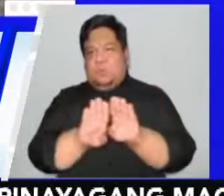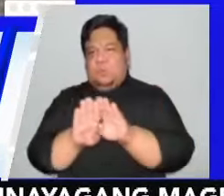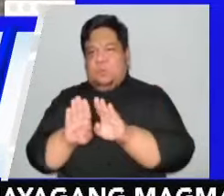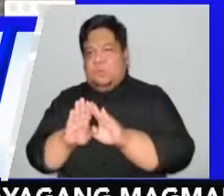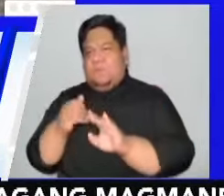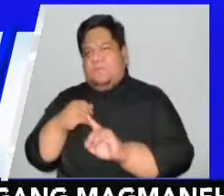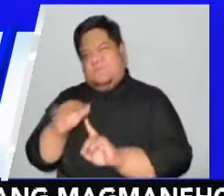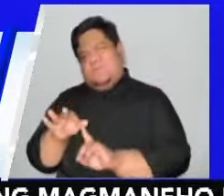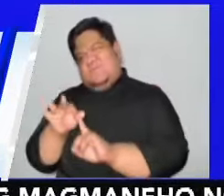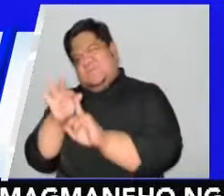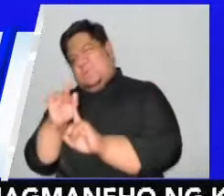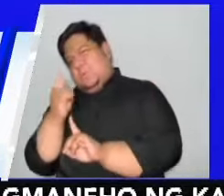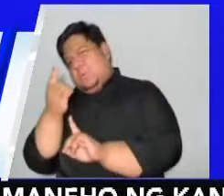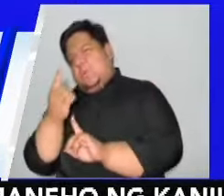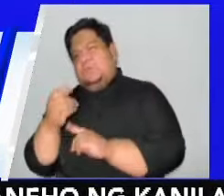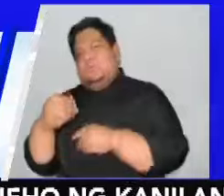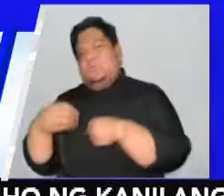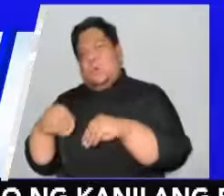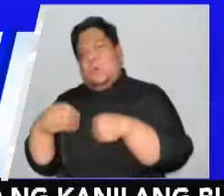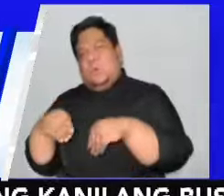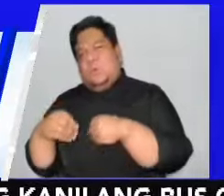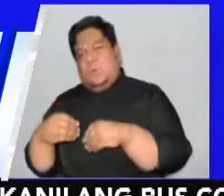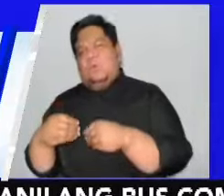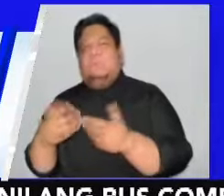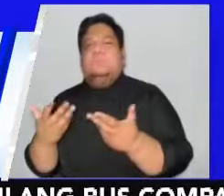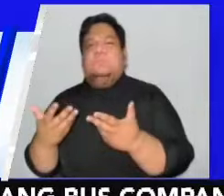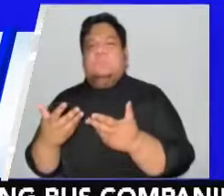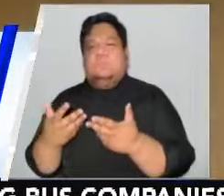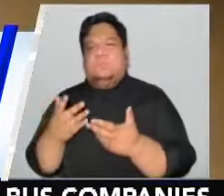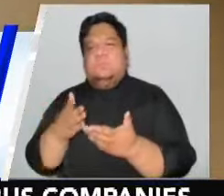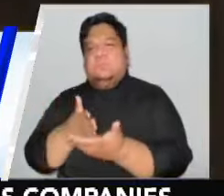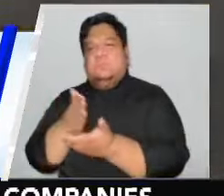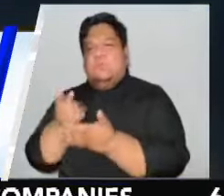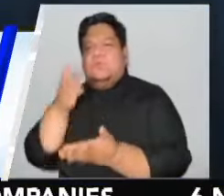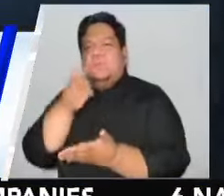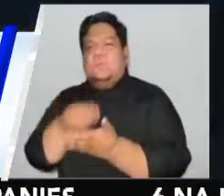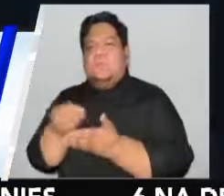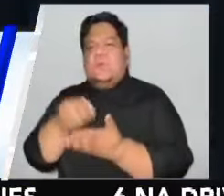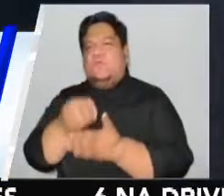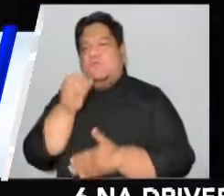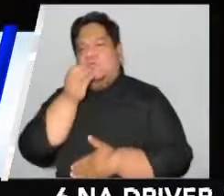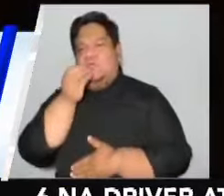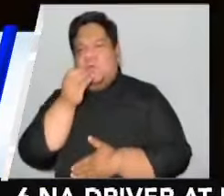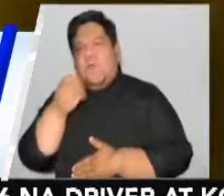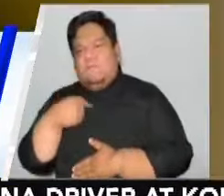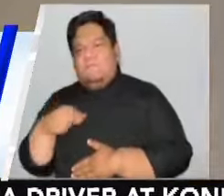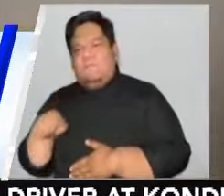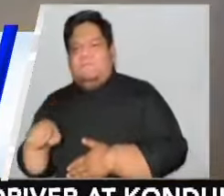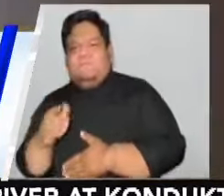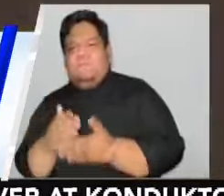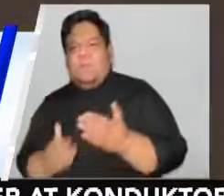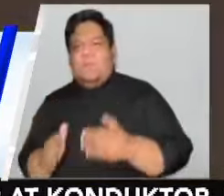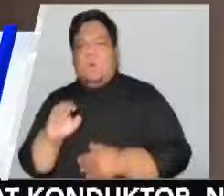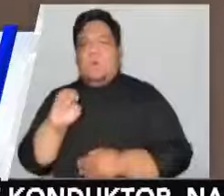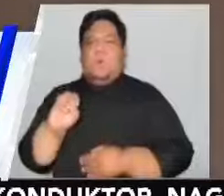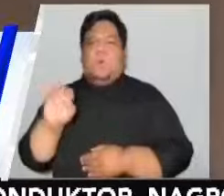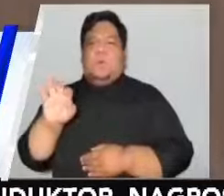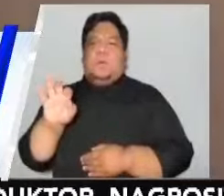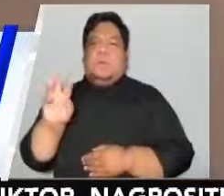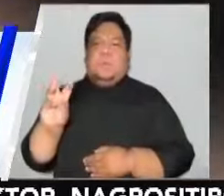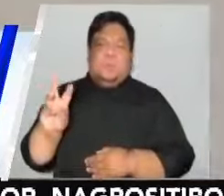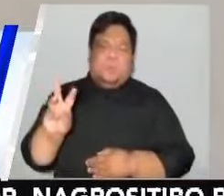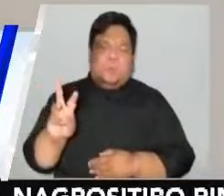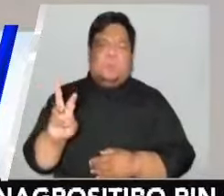store na binibig na pinupuntahan para makabili ng pagkain yung ating mga kababayan, mga OFW. At pagsapit mo ng mga